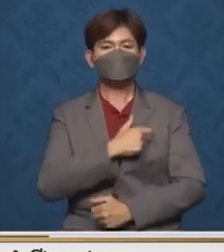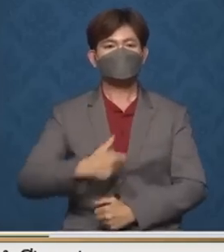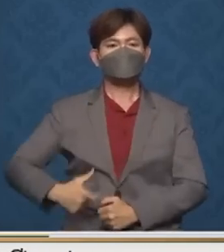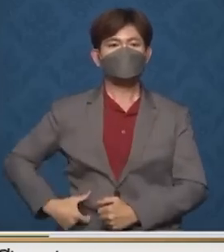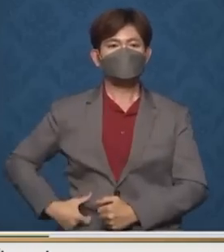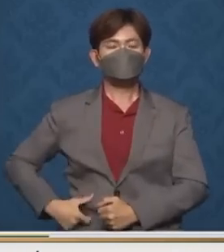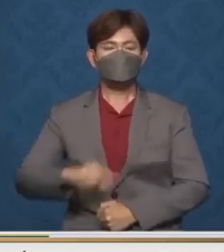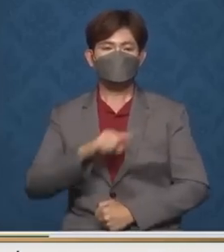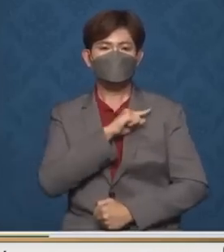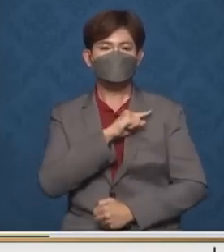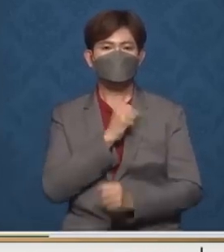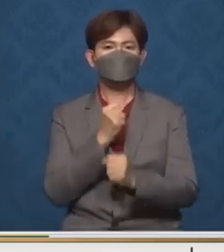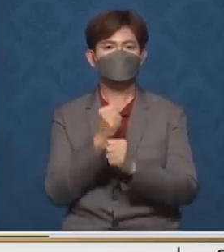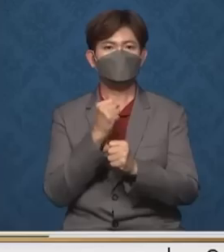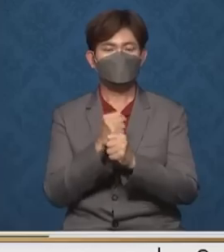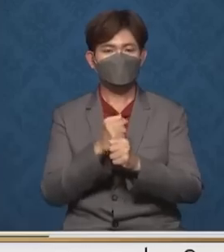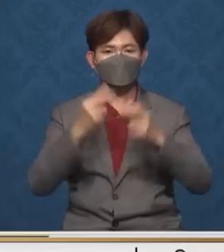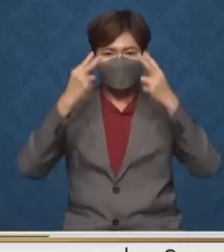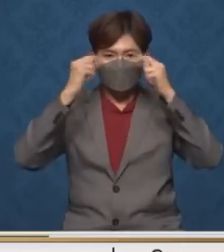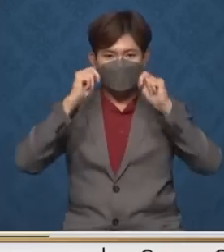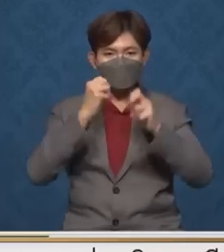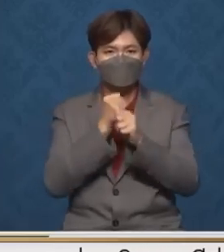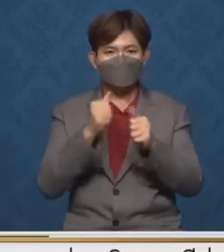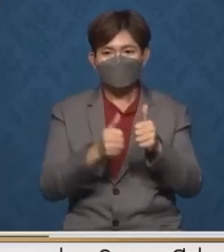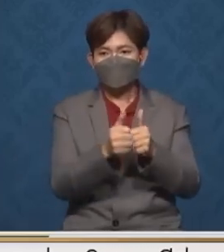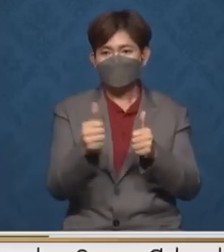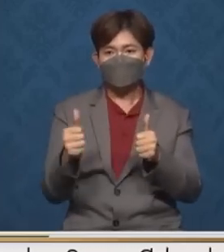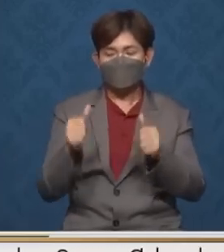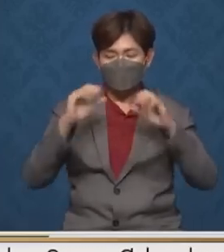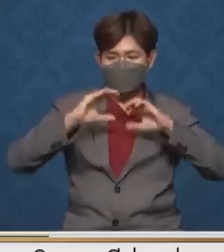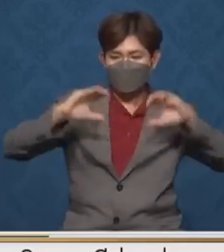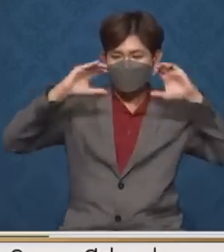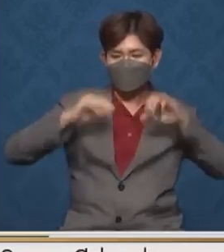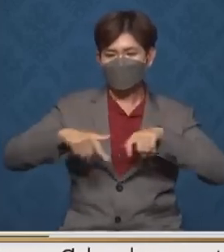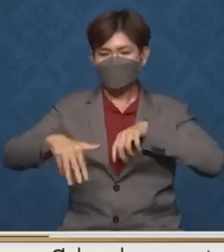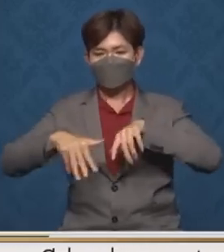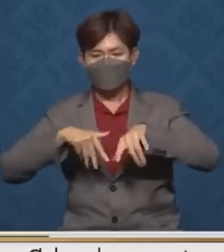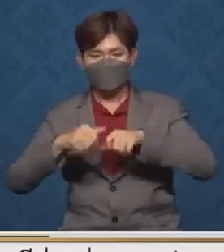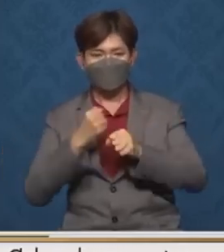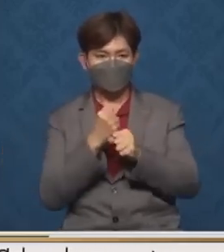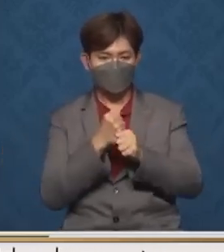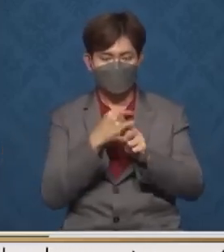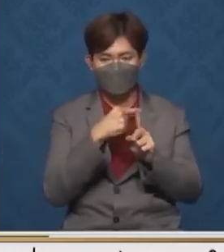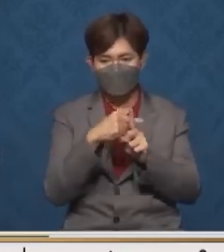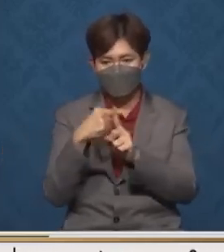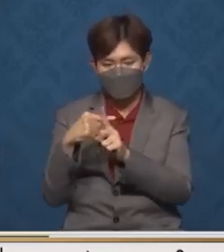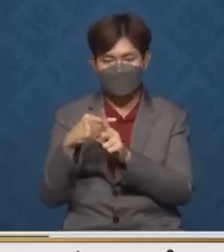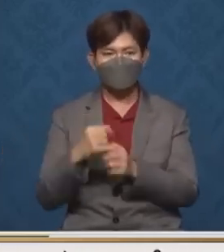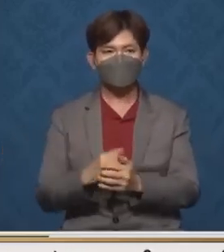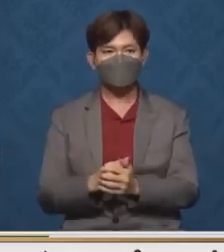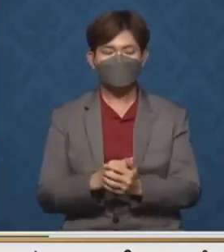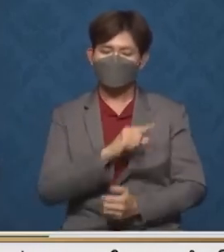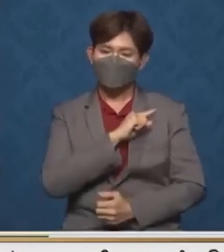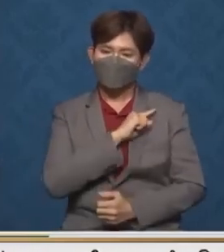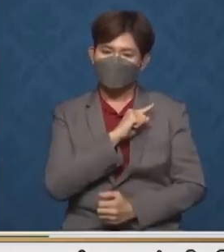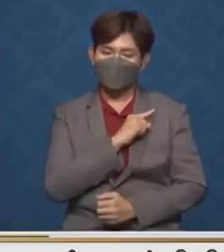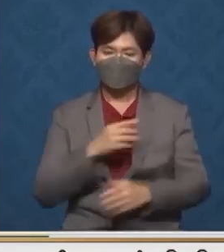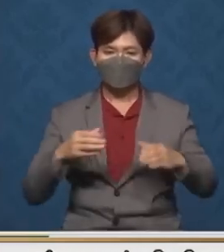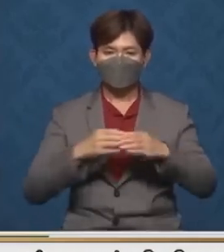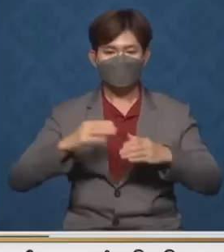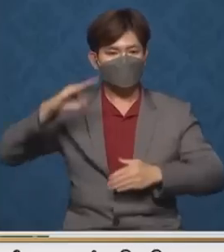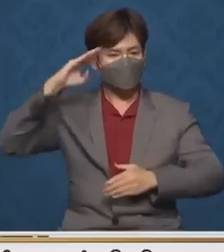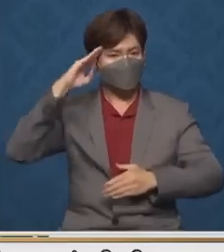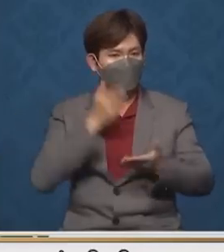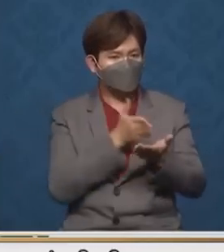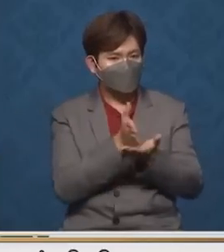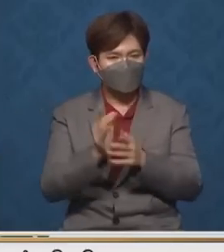ของน minion rdstและเรื่องดีๆ ระห่างราชาบากัประชาชนรวมไปถึงภารกิของ กองภะบกในด้านต